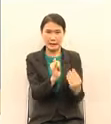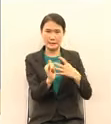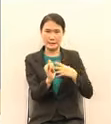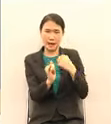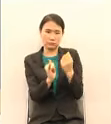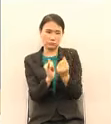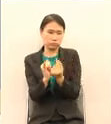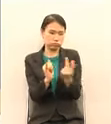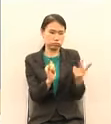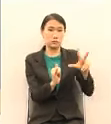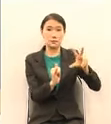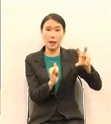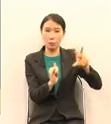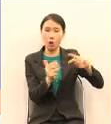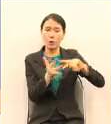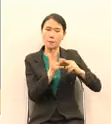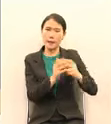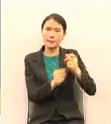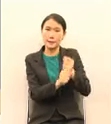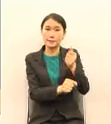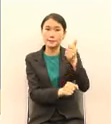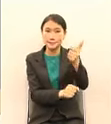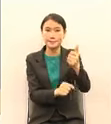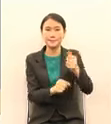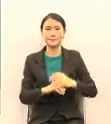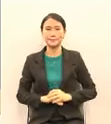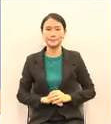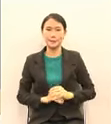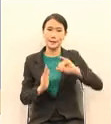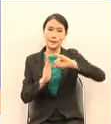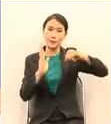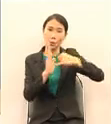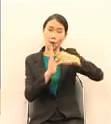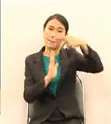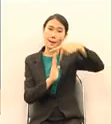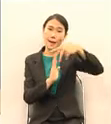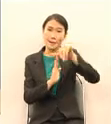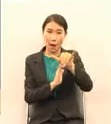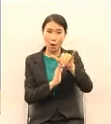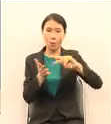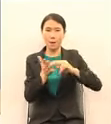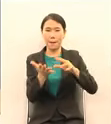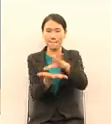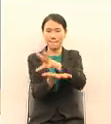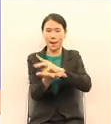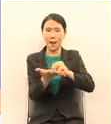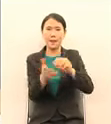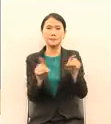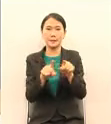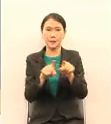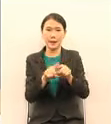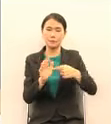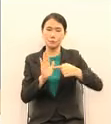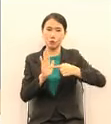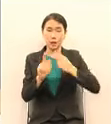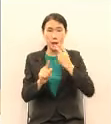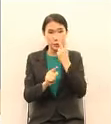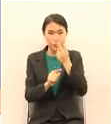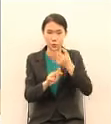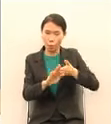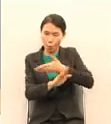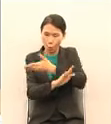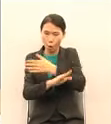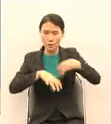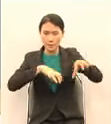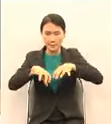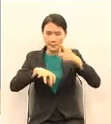ได้ถึง300เตียงเป็นต้นนะครับหรือแม้กระทั่งที่จังหวัดพะเยามหาวิทยาลัยพะเยาเองก็เช่นเดียวกันก็เป็นตัวอย่างของการเตรียมการ